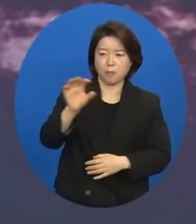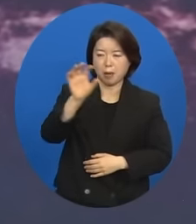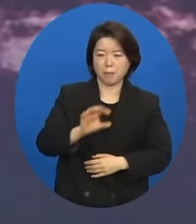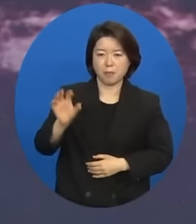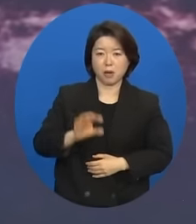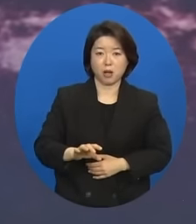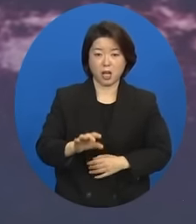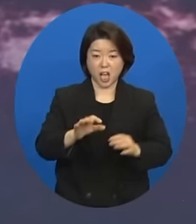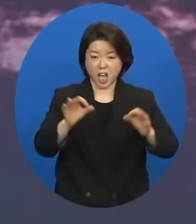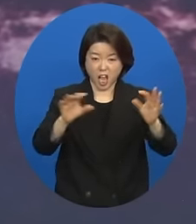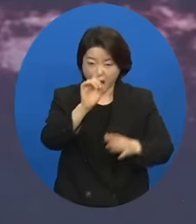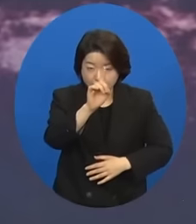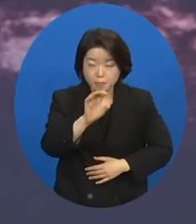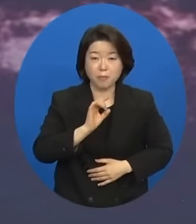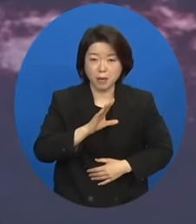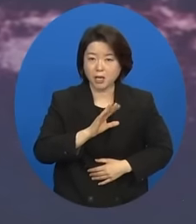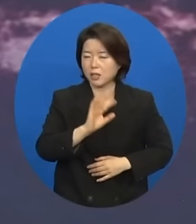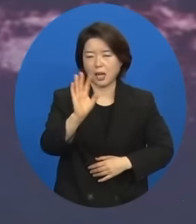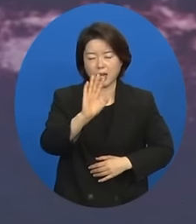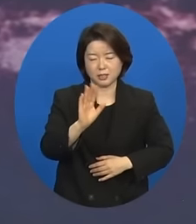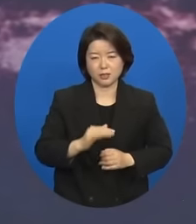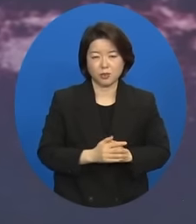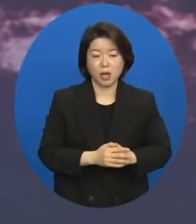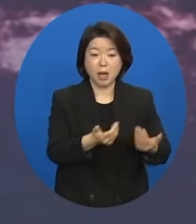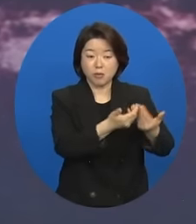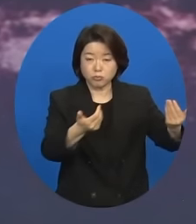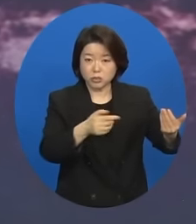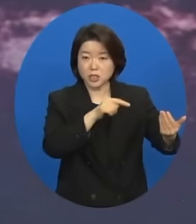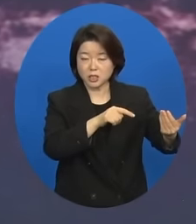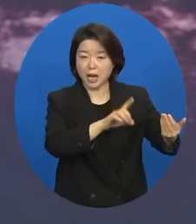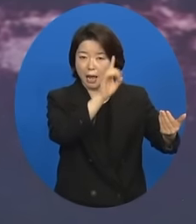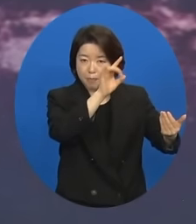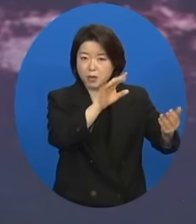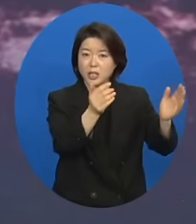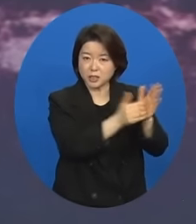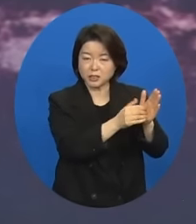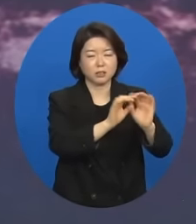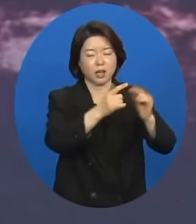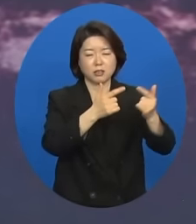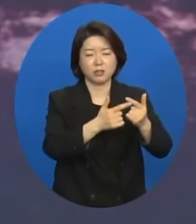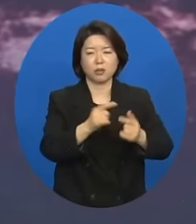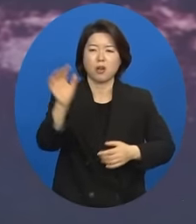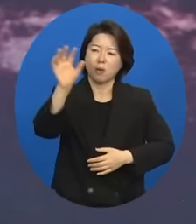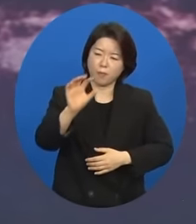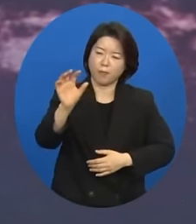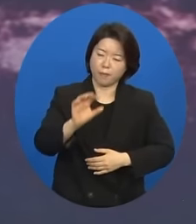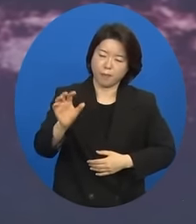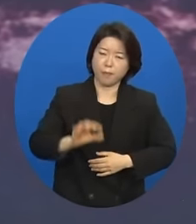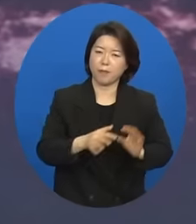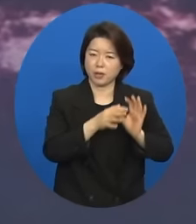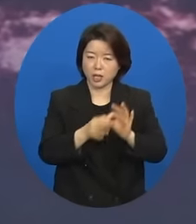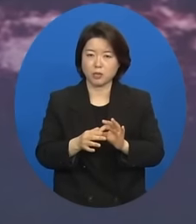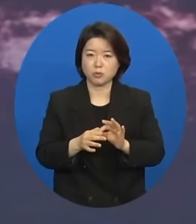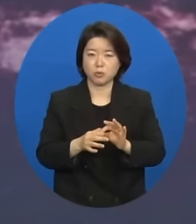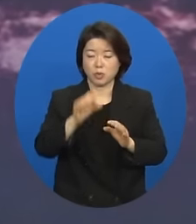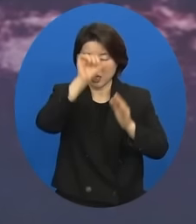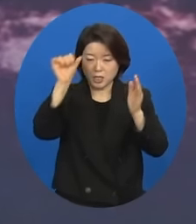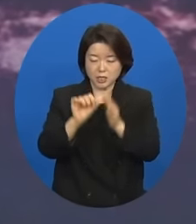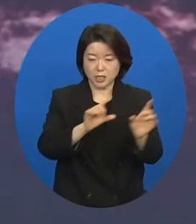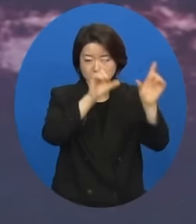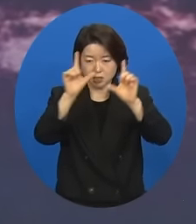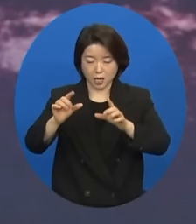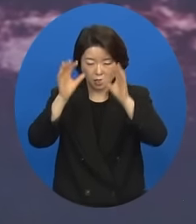경험이 아니에요이 분리라는 것은 한 번이 아니라고요 우리 인생 가운데 계속 분리가 되는 경험이 있어요